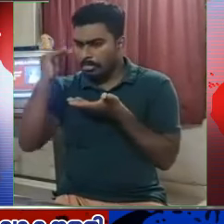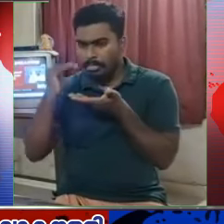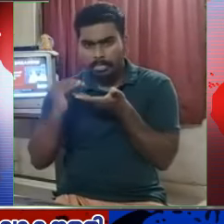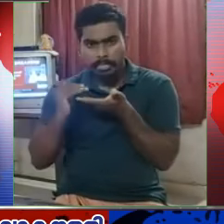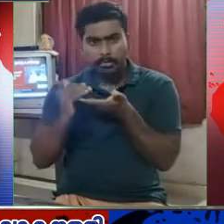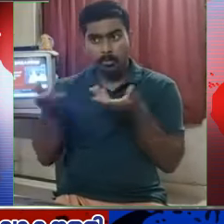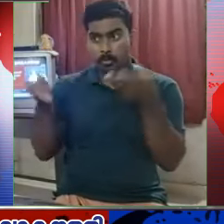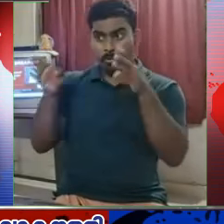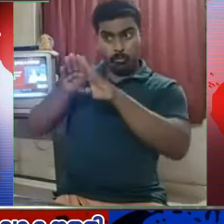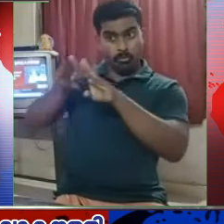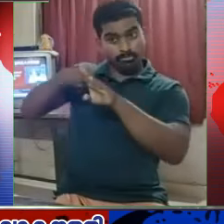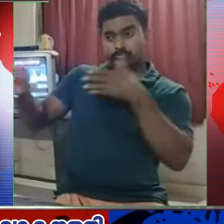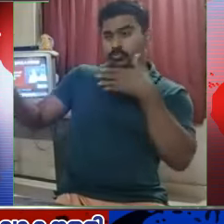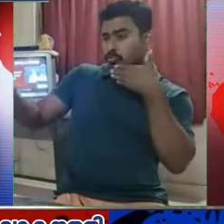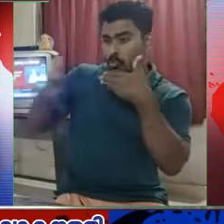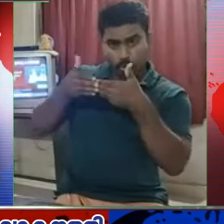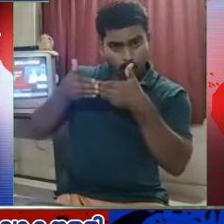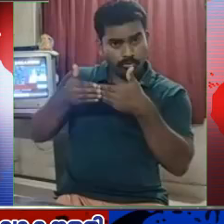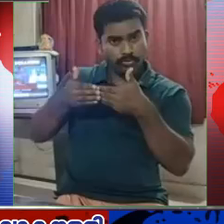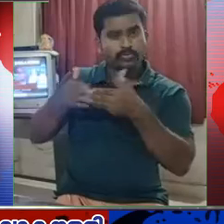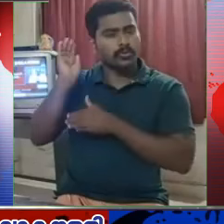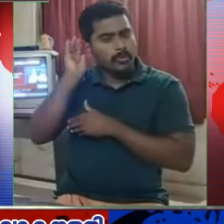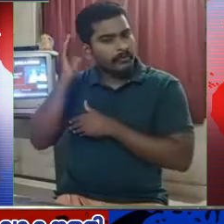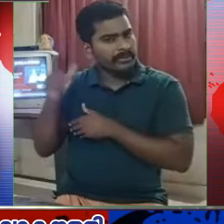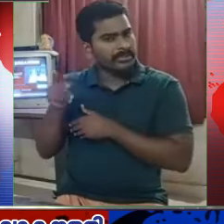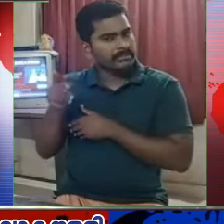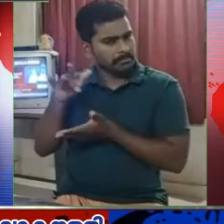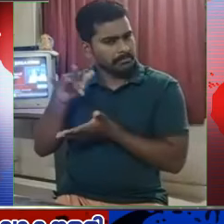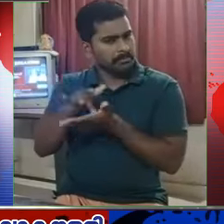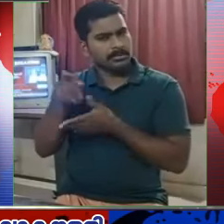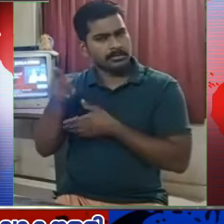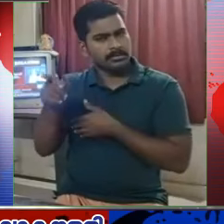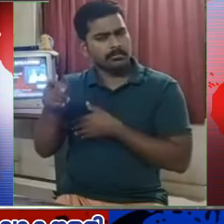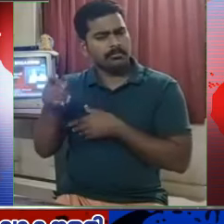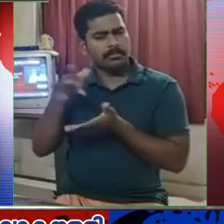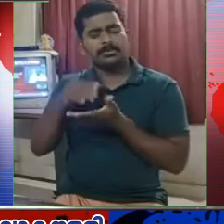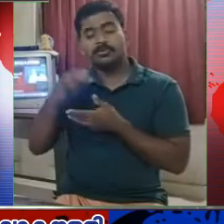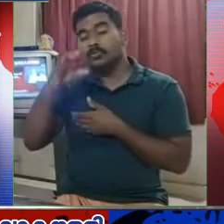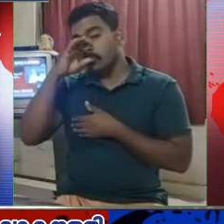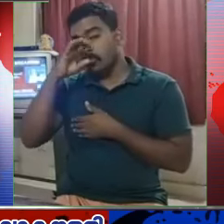ഗൗരവമായി തദ്ദേശ സ്വയംഭരണ വകുപ്പ് മോണിറ്റർ ചെയ്യണമെന്നും തീരുമാനിച്ചിട്ടുണ്ട്.